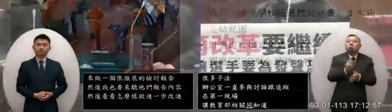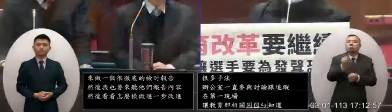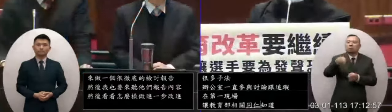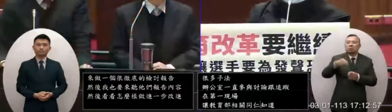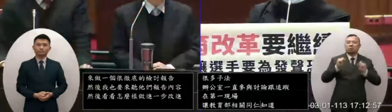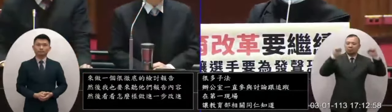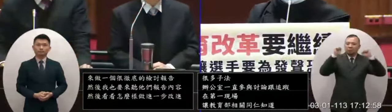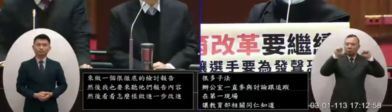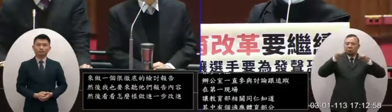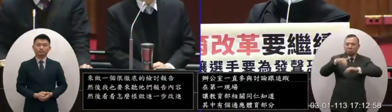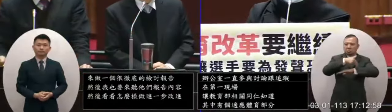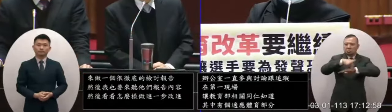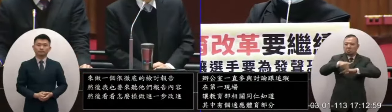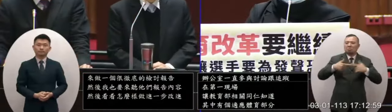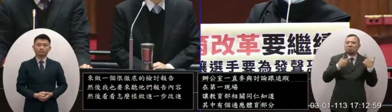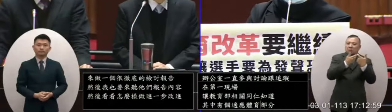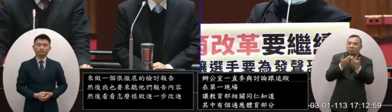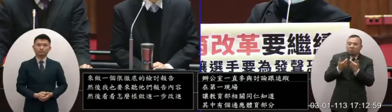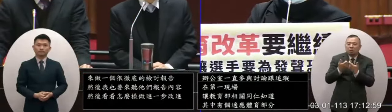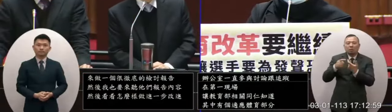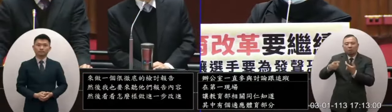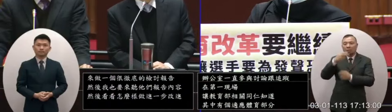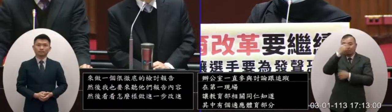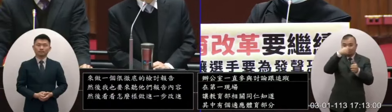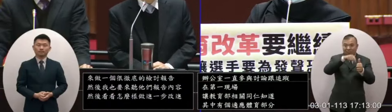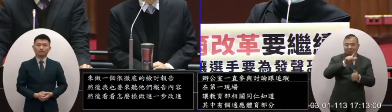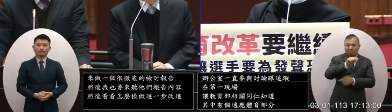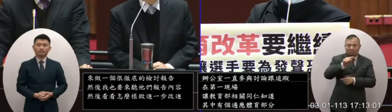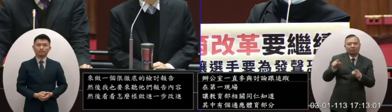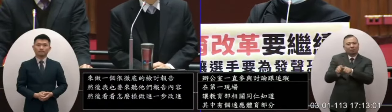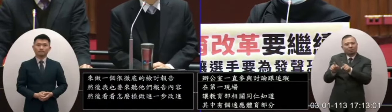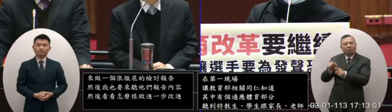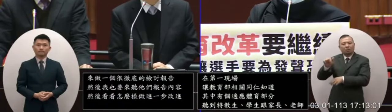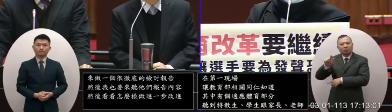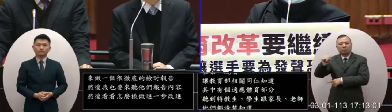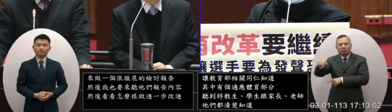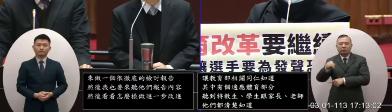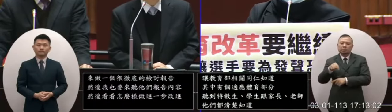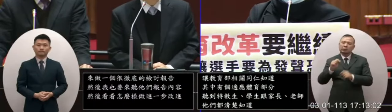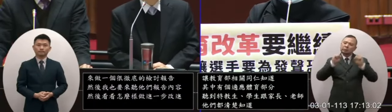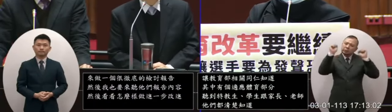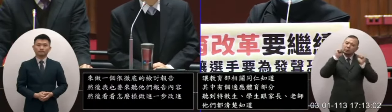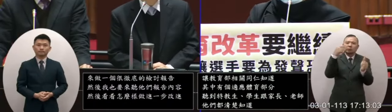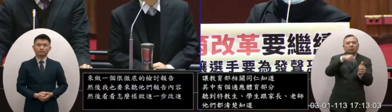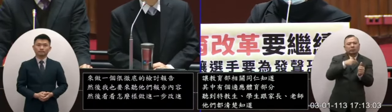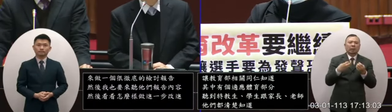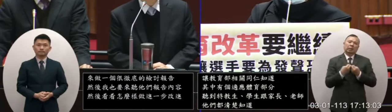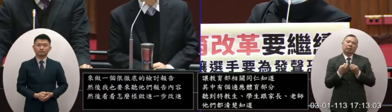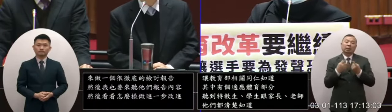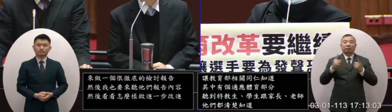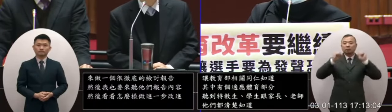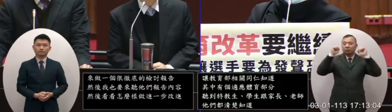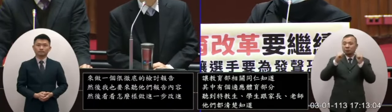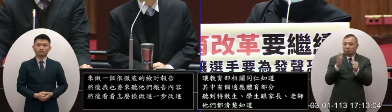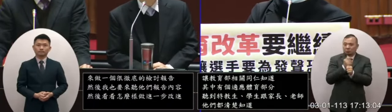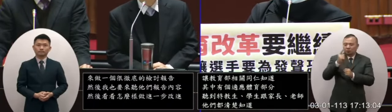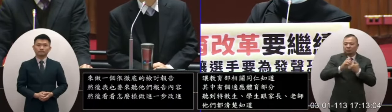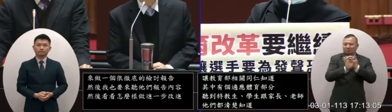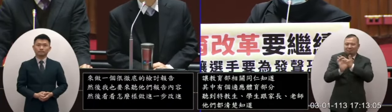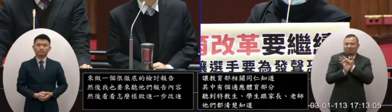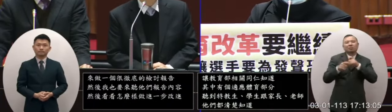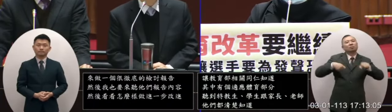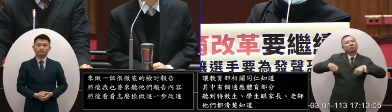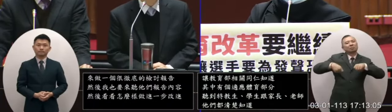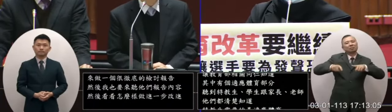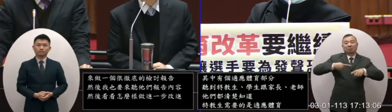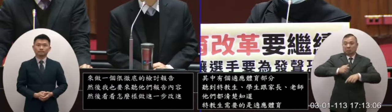教老师或者是一般老师，对于如何协助特教生进行适应体育，其实虽然体育署的相关的试办计划，但其